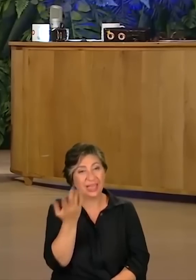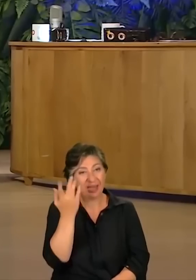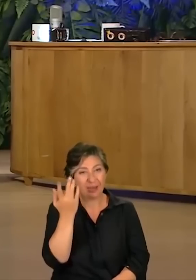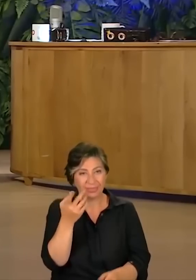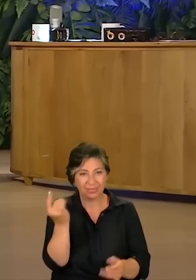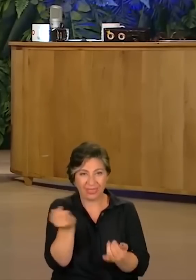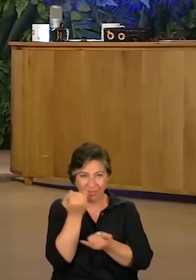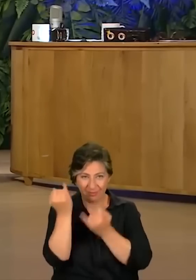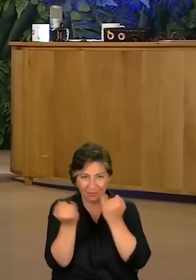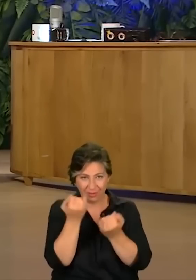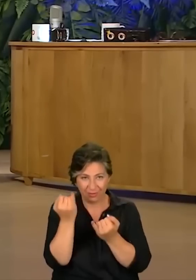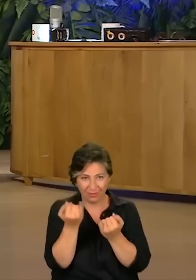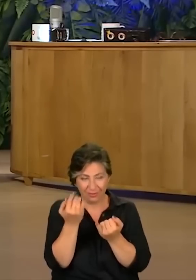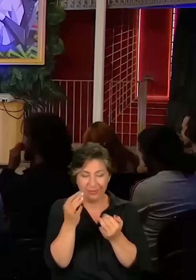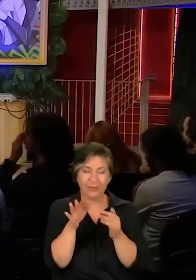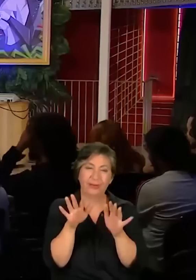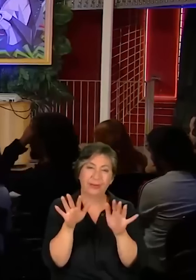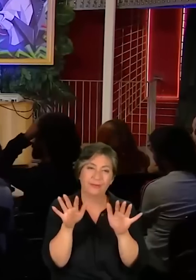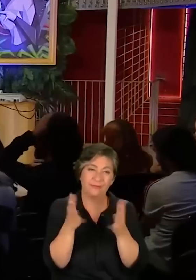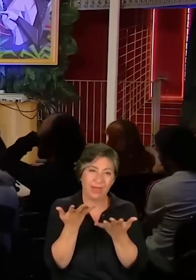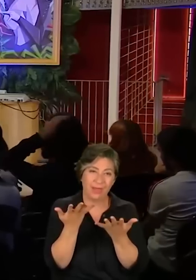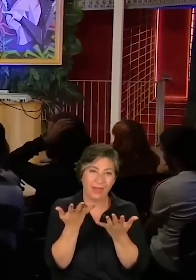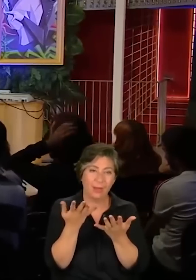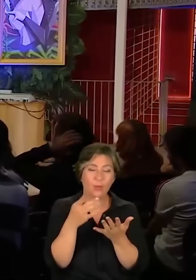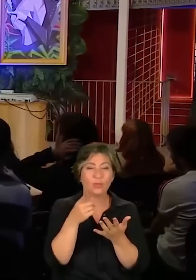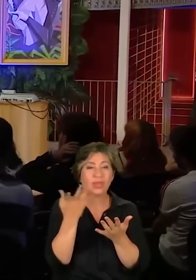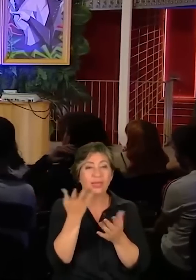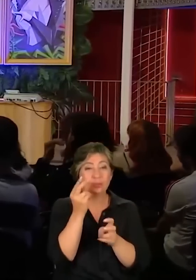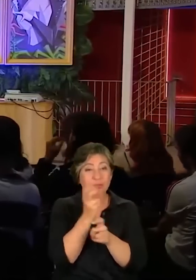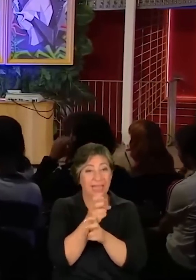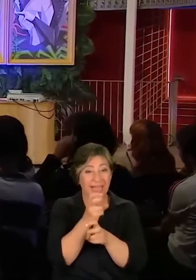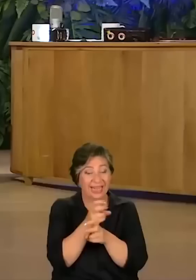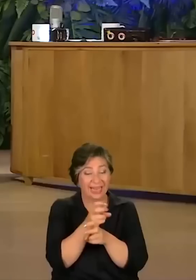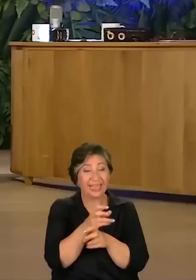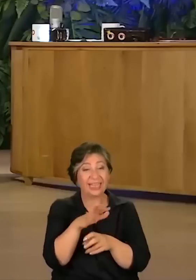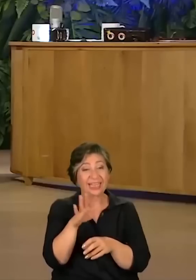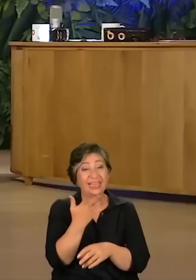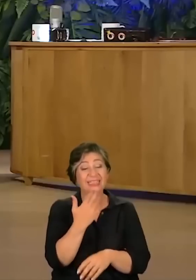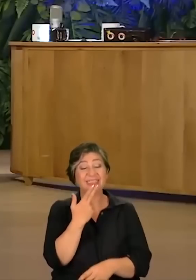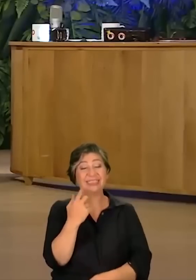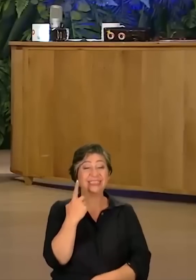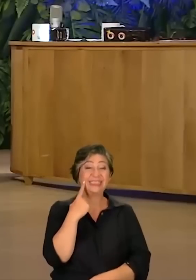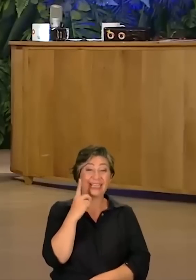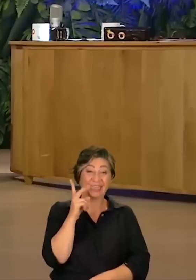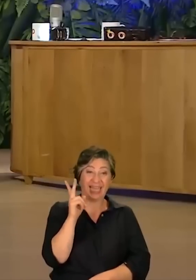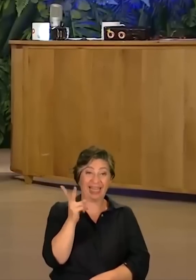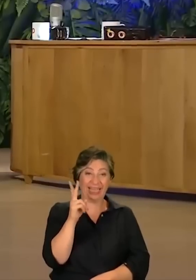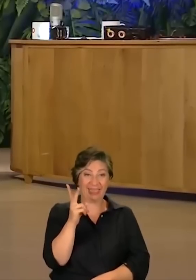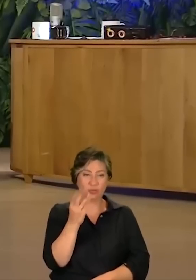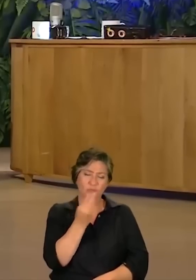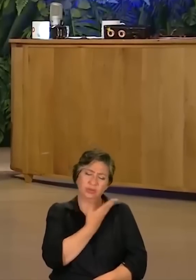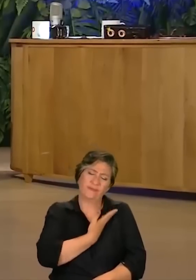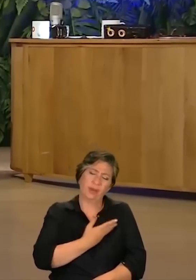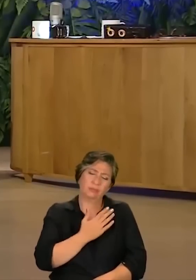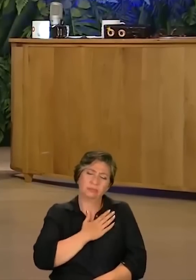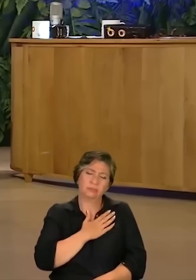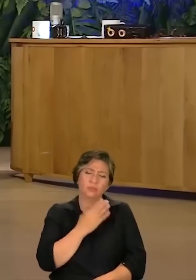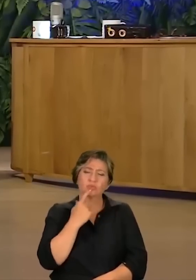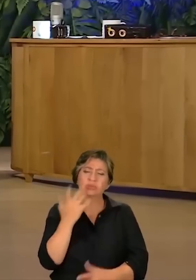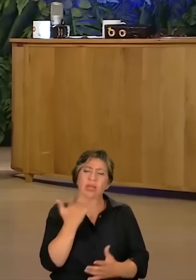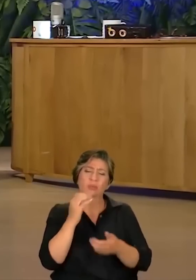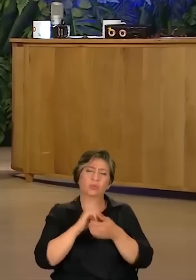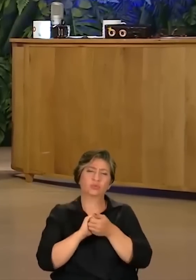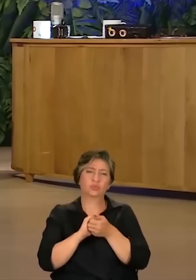kafa buluyorsunuz. Yani bu daha çok tehlikeli. Ya Seda Hanım'la, Seda Sayan'ı çok severim. Bunca